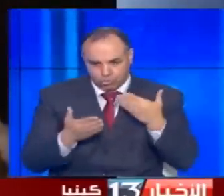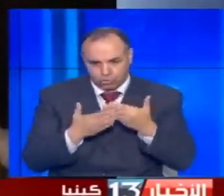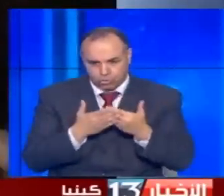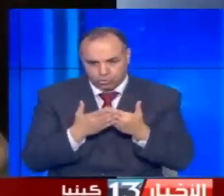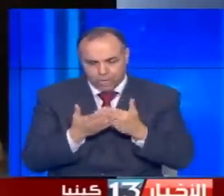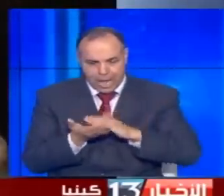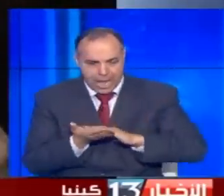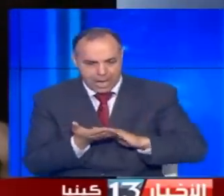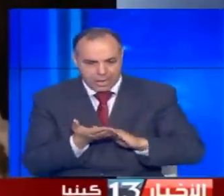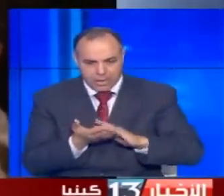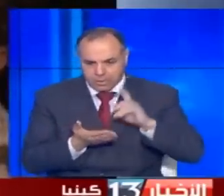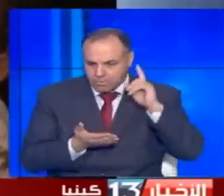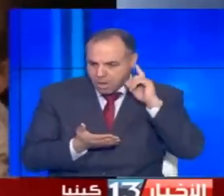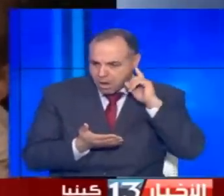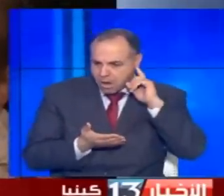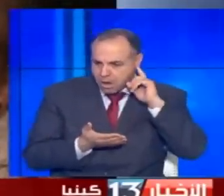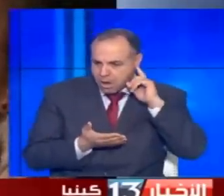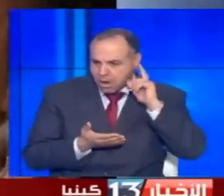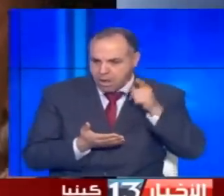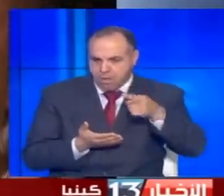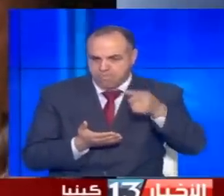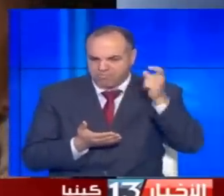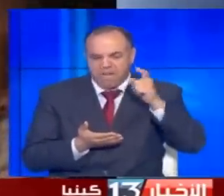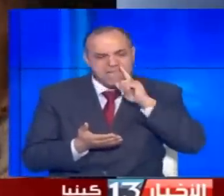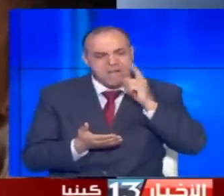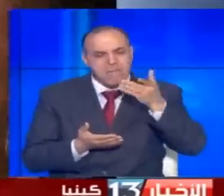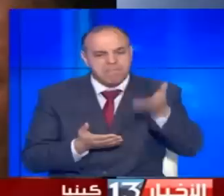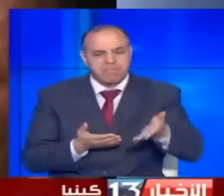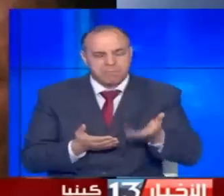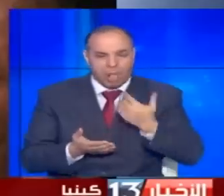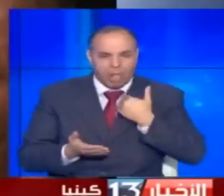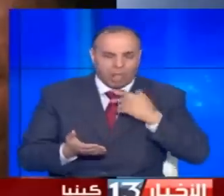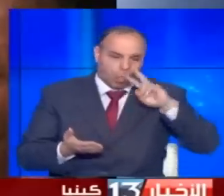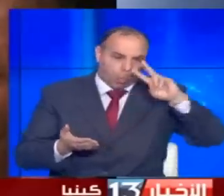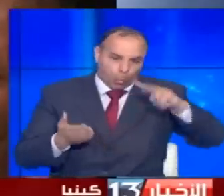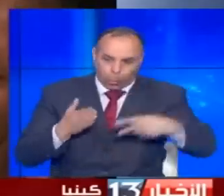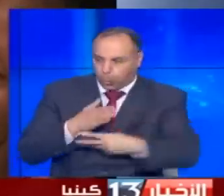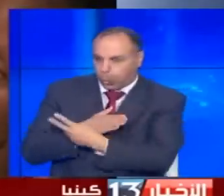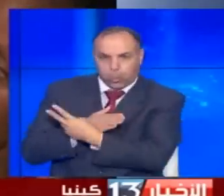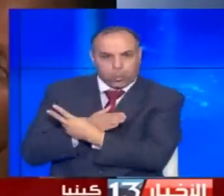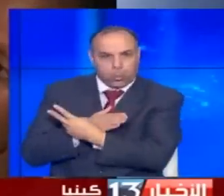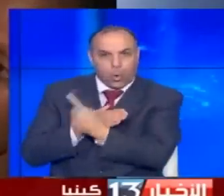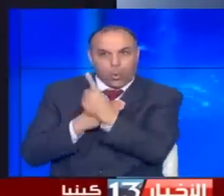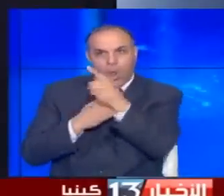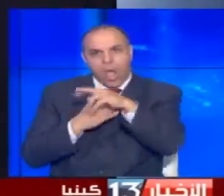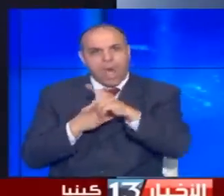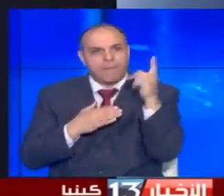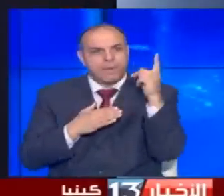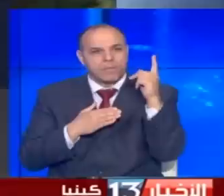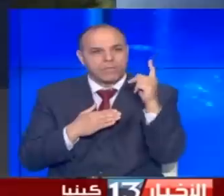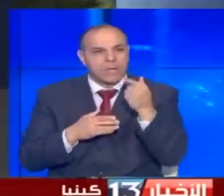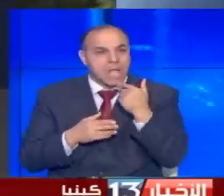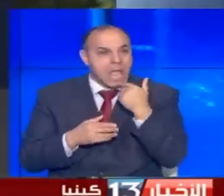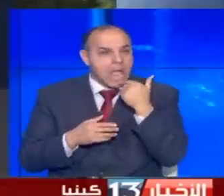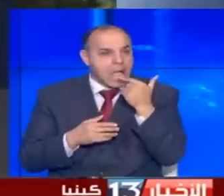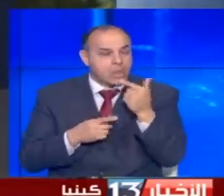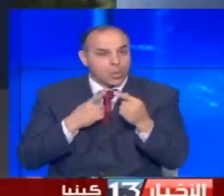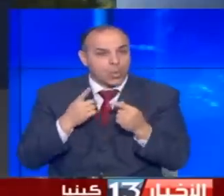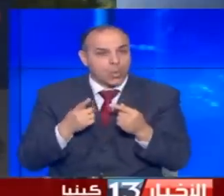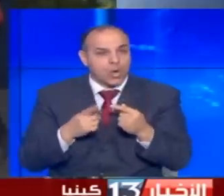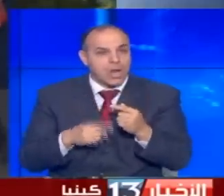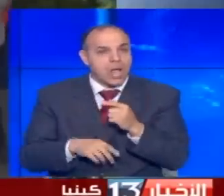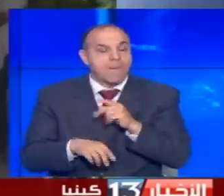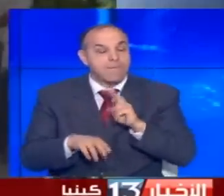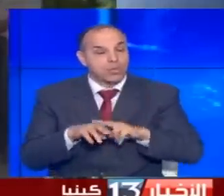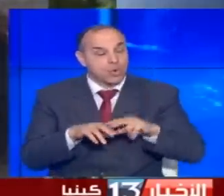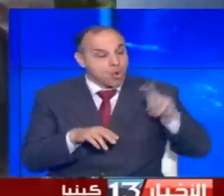الارضي وجدت امراه قد اطلق عليها النار عندها اتجهت الى الدرجه الاوتيل الطابق الاول وقد عبر الامين العام للامم